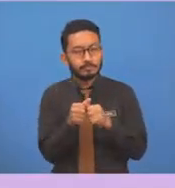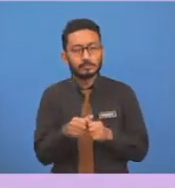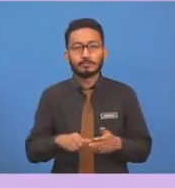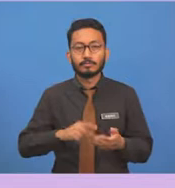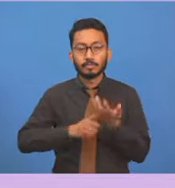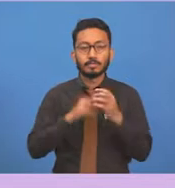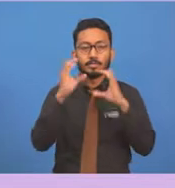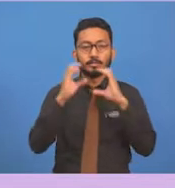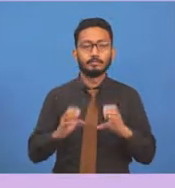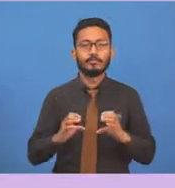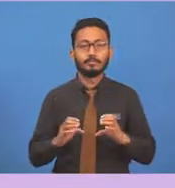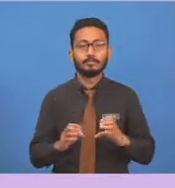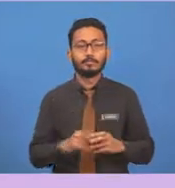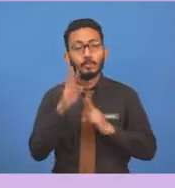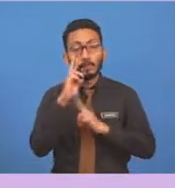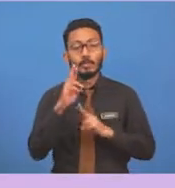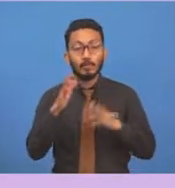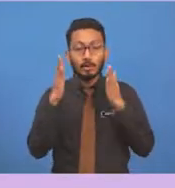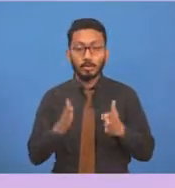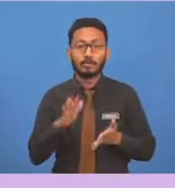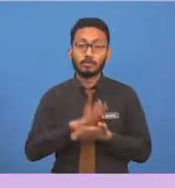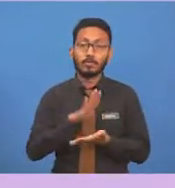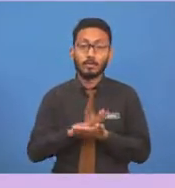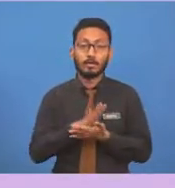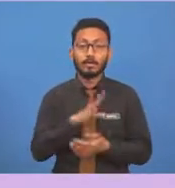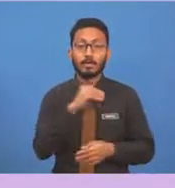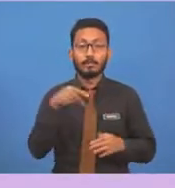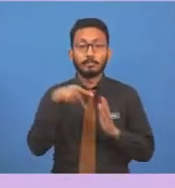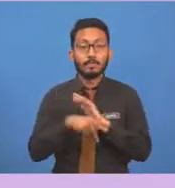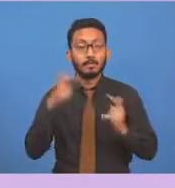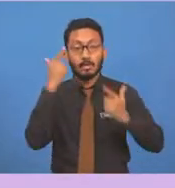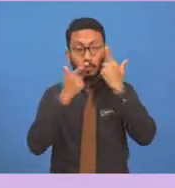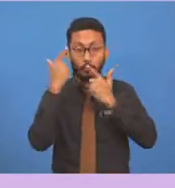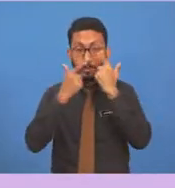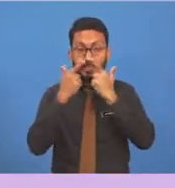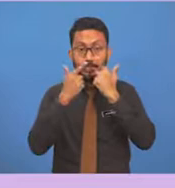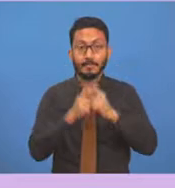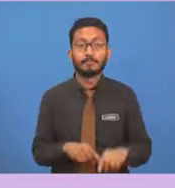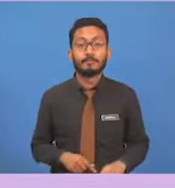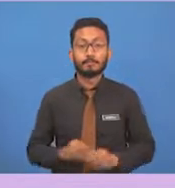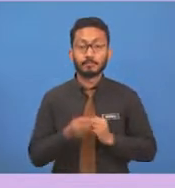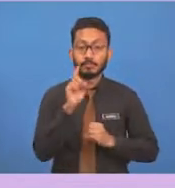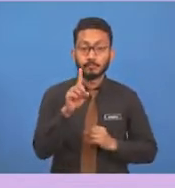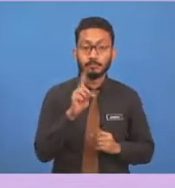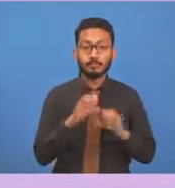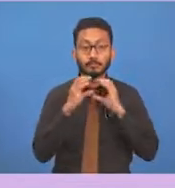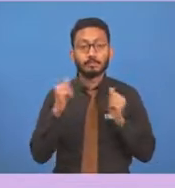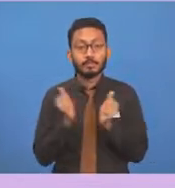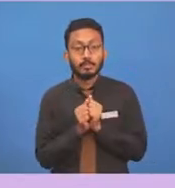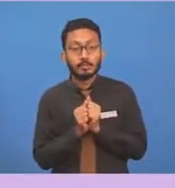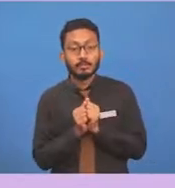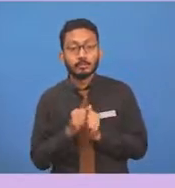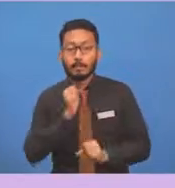menghormati warga sekolah dan pelawat sekolah. Pertama, bercakap dengan sopan santun.